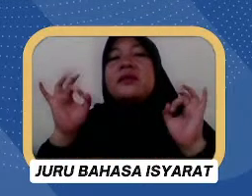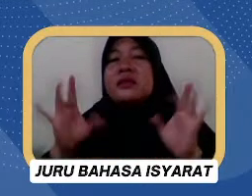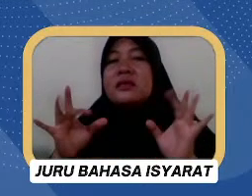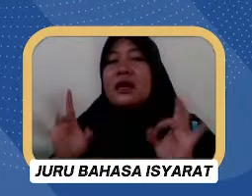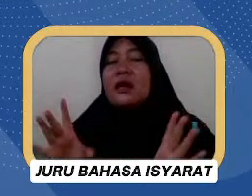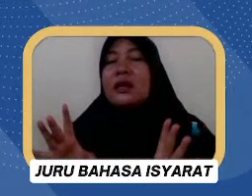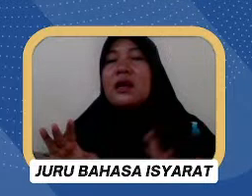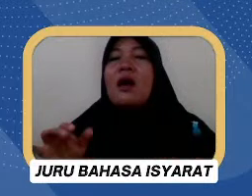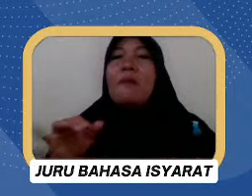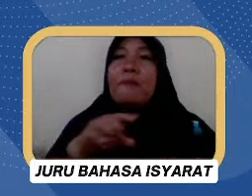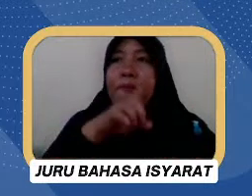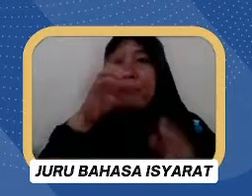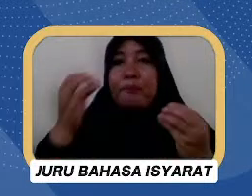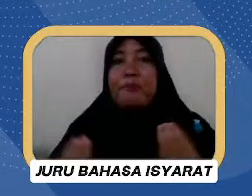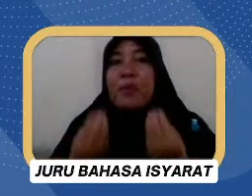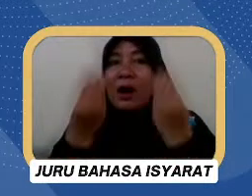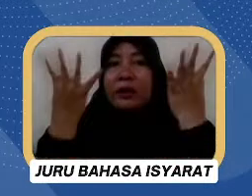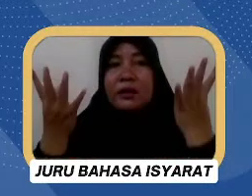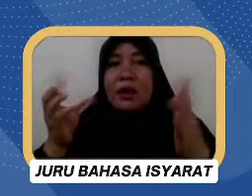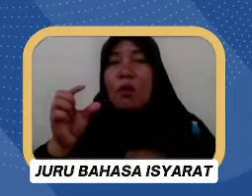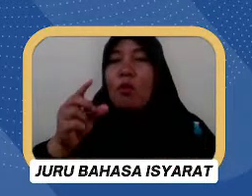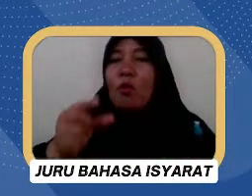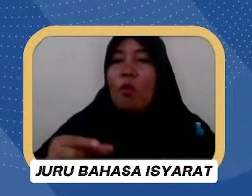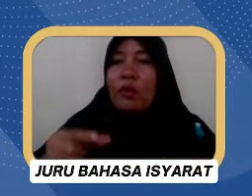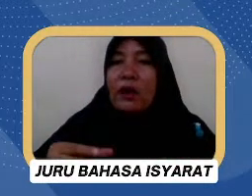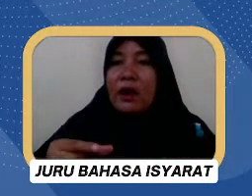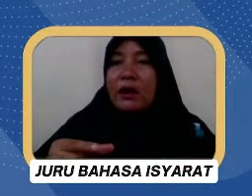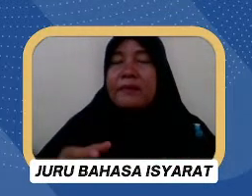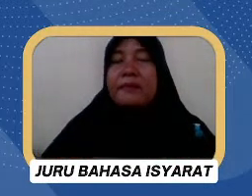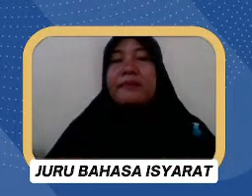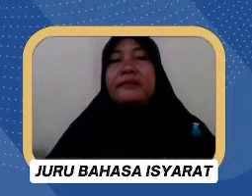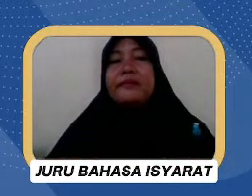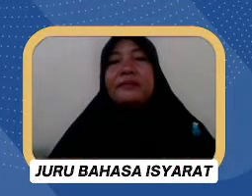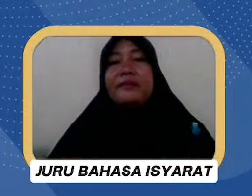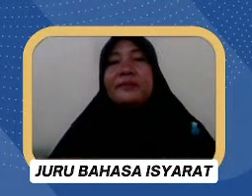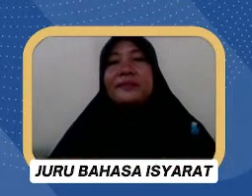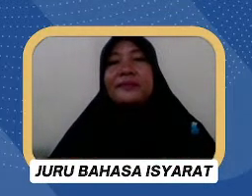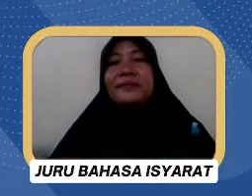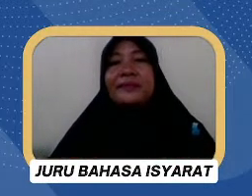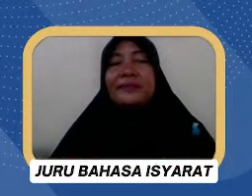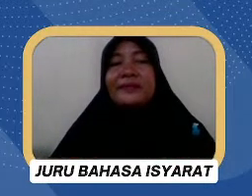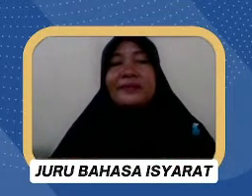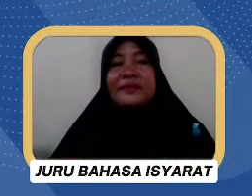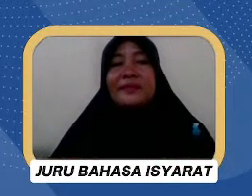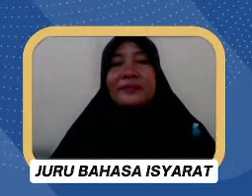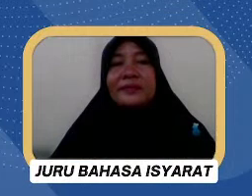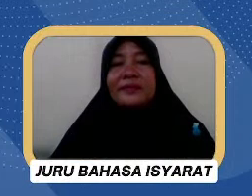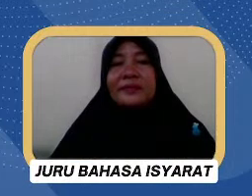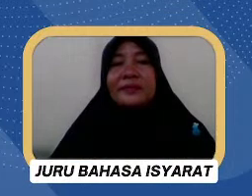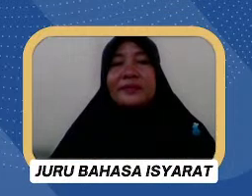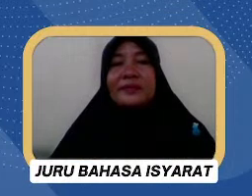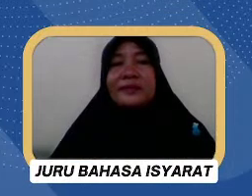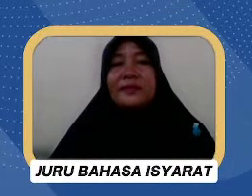benci tapi rindu masih enak, Pak Irfan, Bu Dini, Mbak Dini. Tapi ini kebencian yang sudahnya mengarah ke